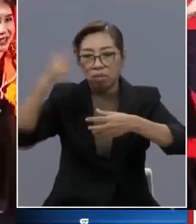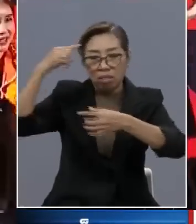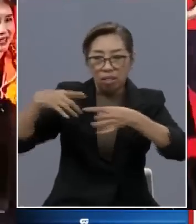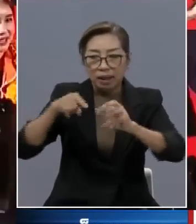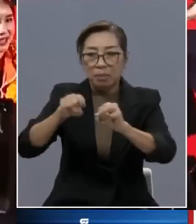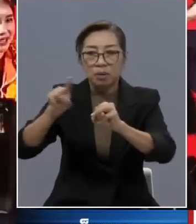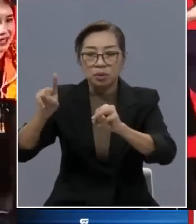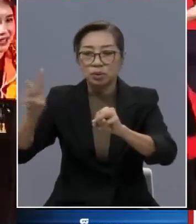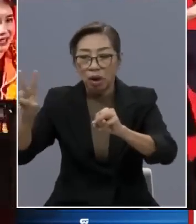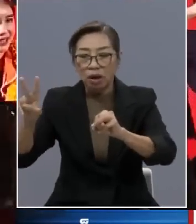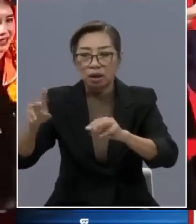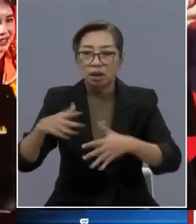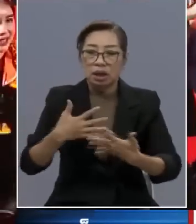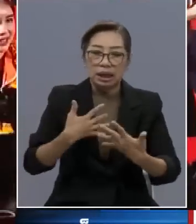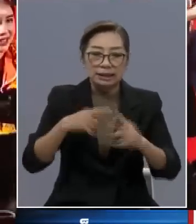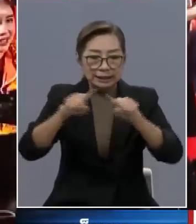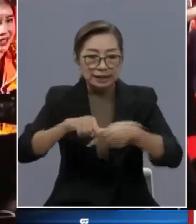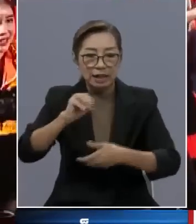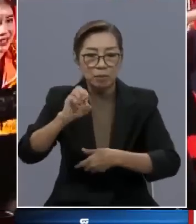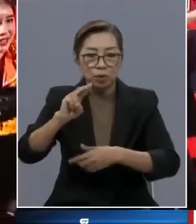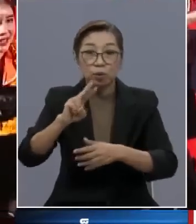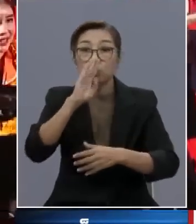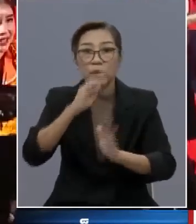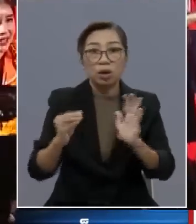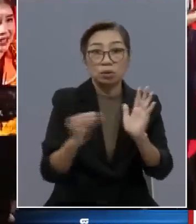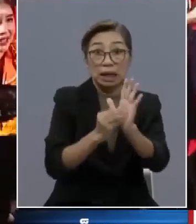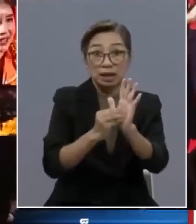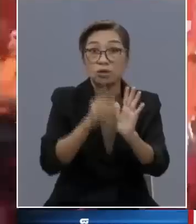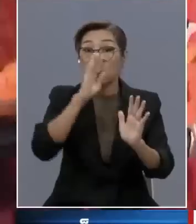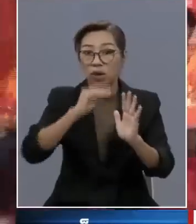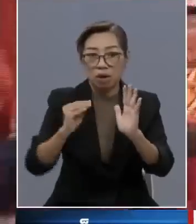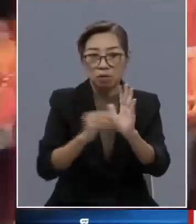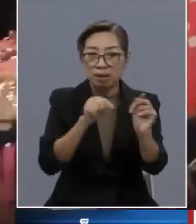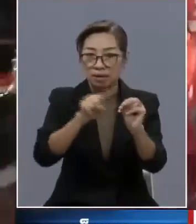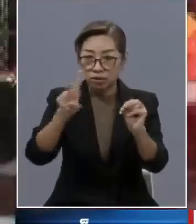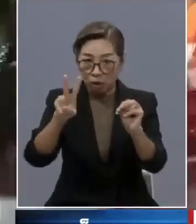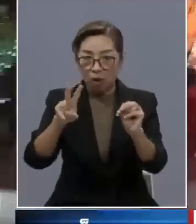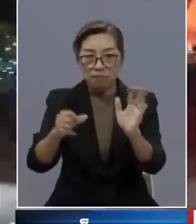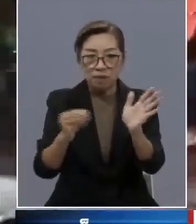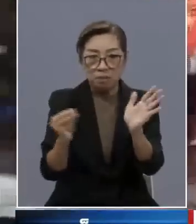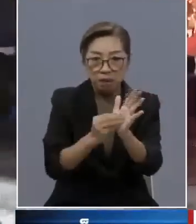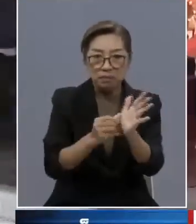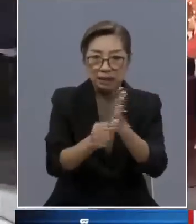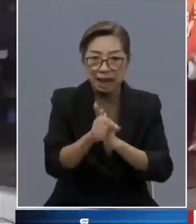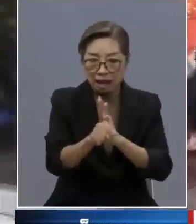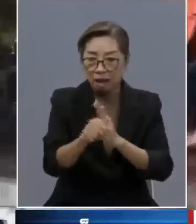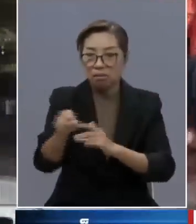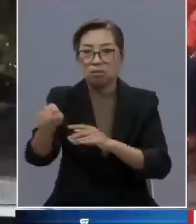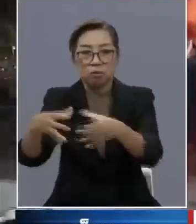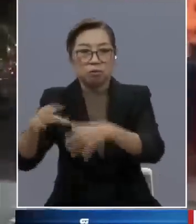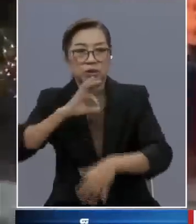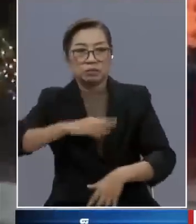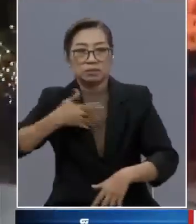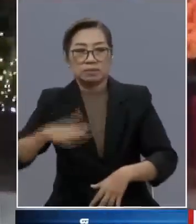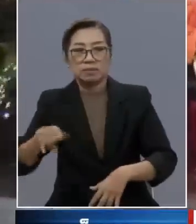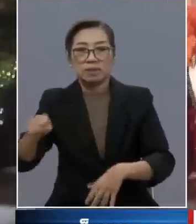าเกิดใส่ไปเนี่ยมันก็เหมือนกับมัดคอพรรคอื่นๆ ครับ แล้วหลายพรรคก็เขาก็มองว่าไม่ควรจะแก้แล้วพอเป็นแบบนี้ปุ๊บอ้าวแ